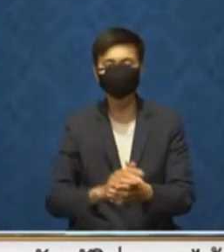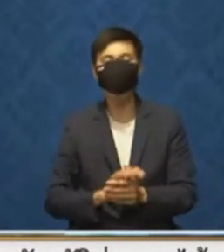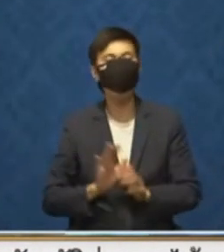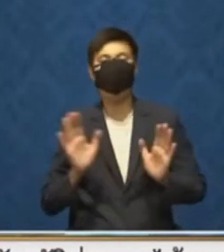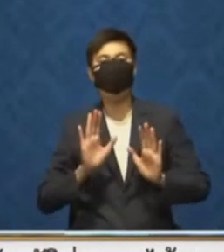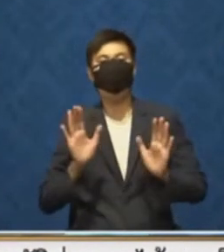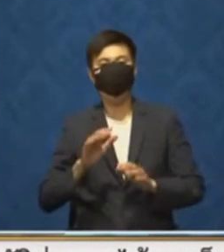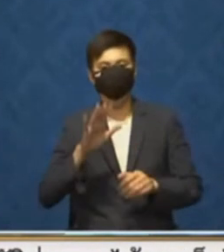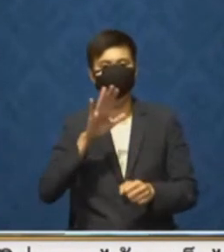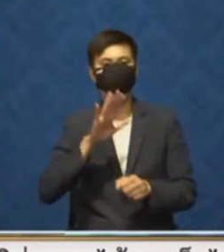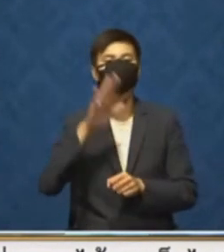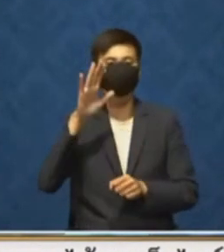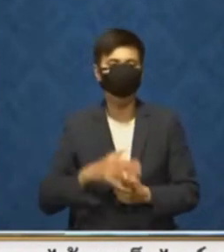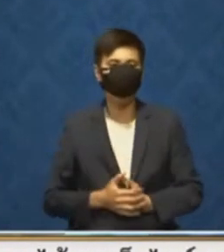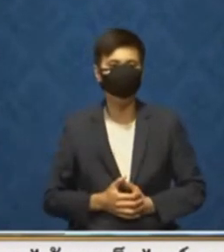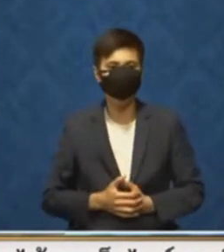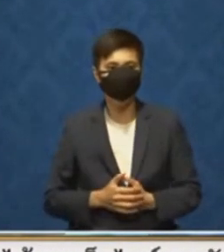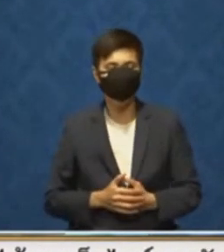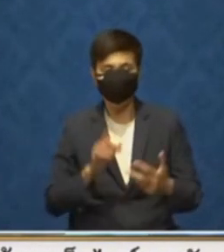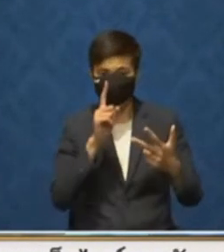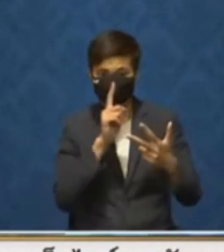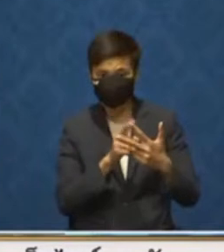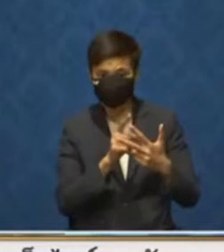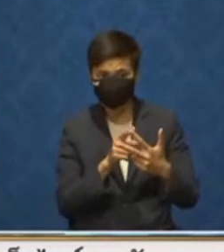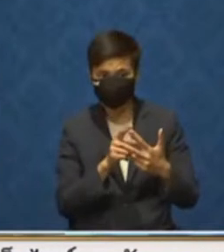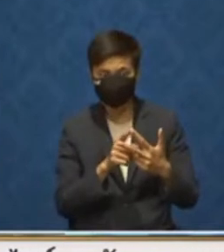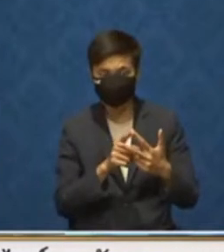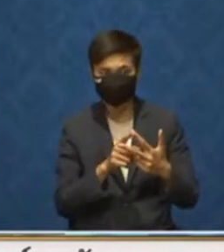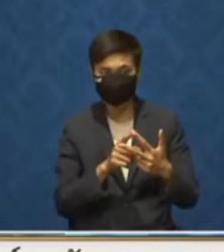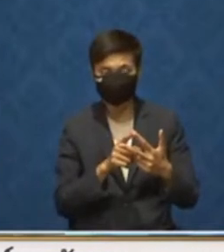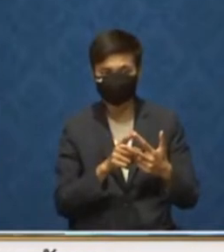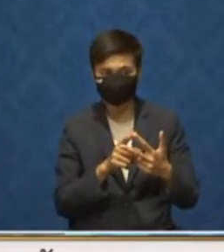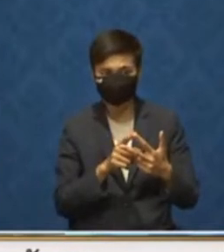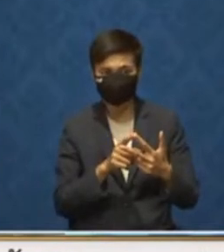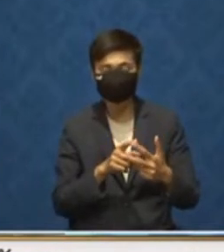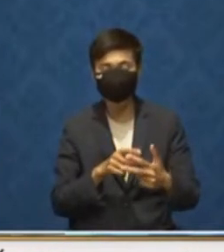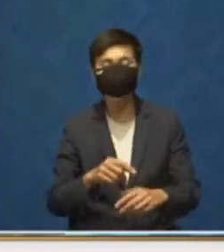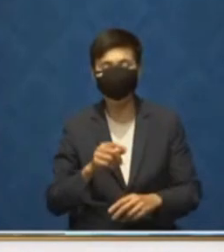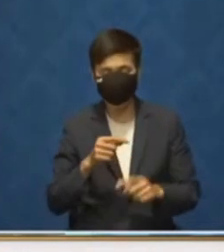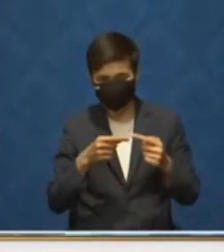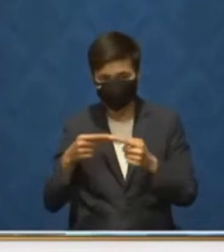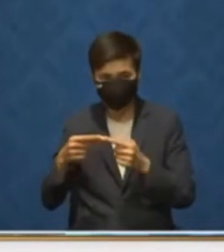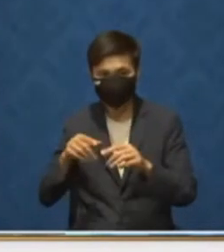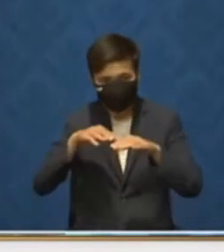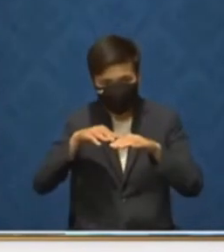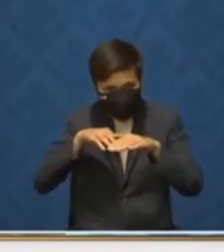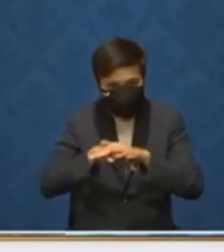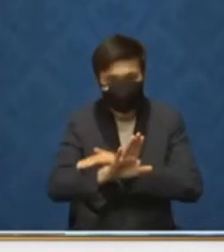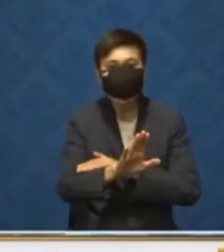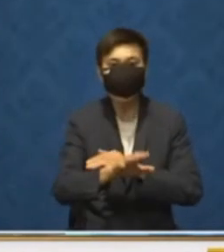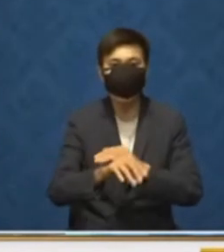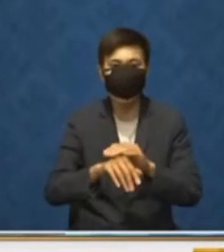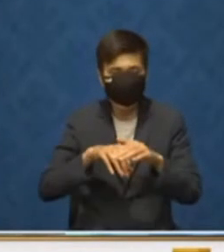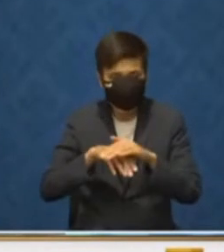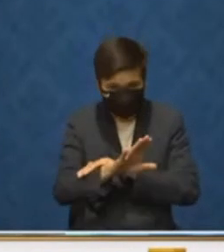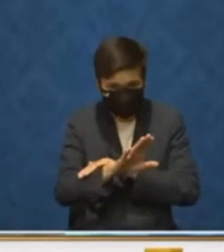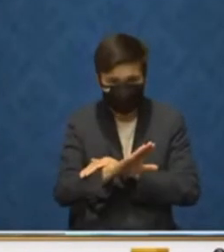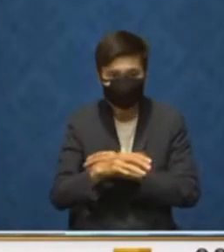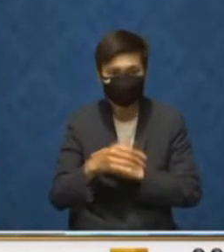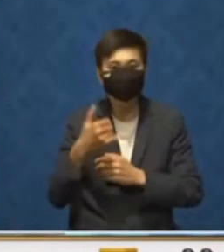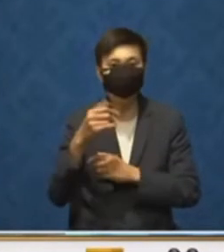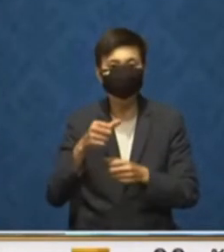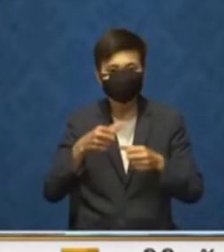หน้าหรือใช่เอาต่อก็ต้องหนีหนีไปนอกประเทศนาหรือถ้าที่ 3ก็คือ